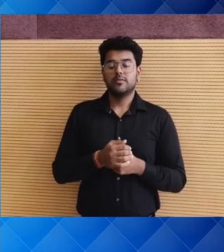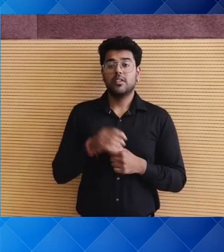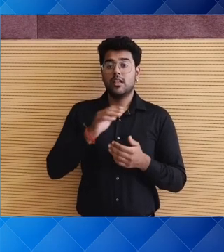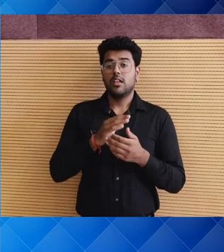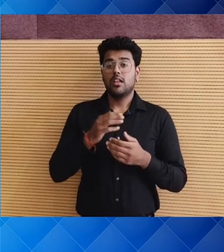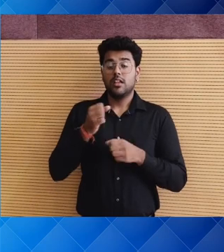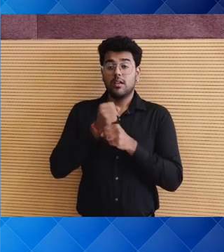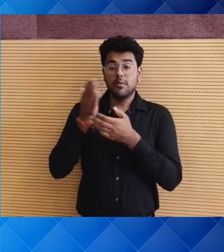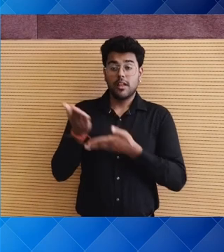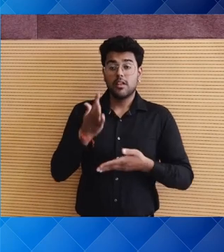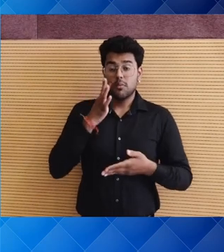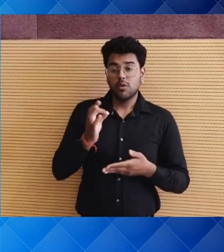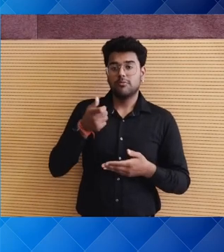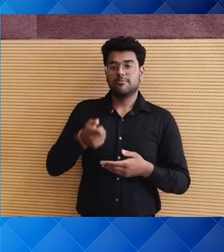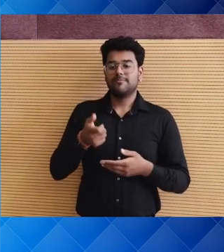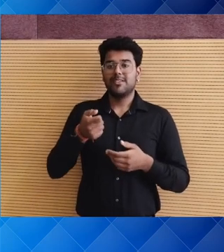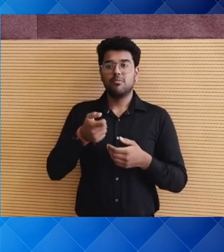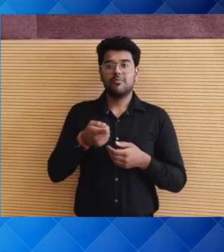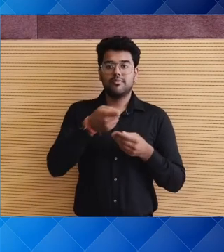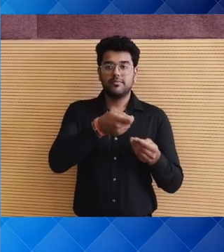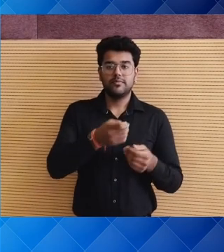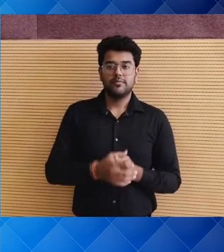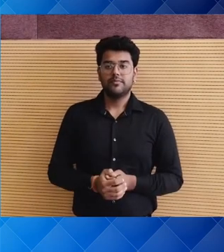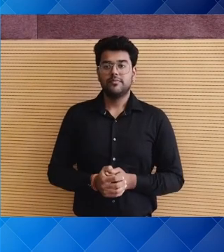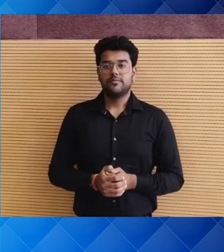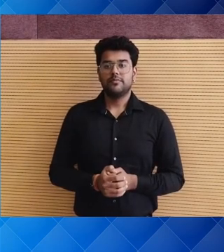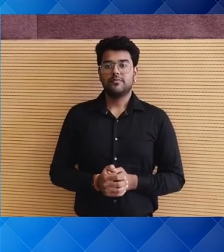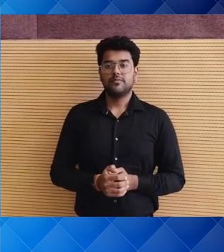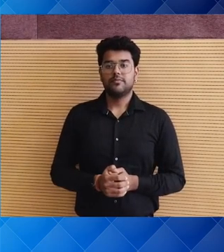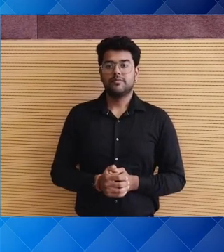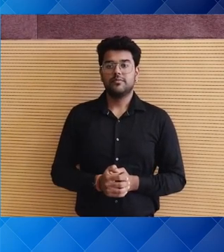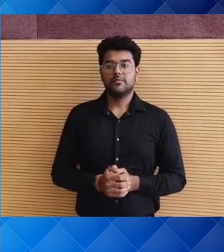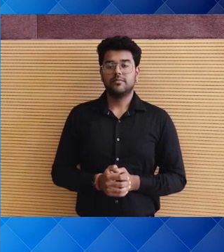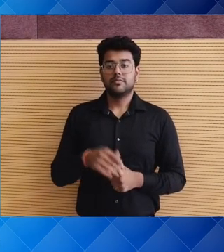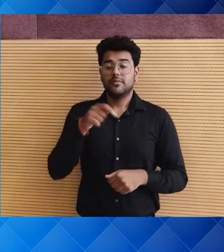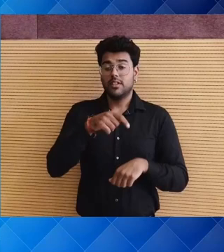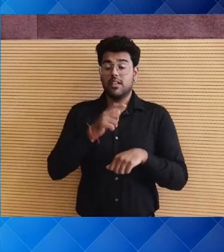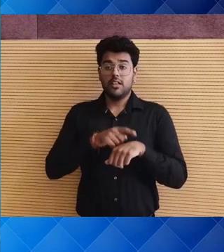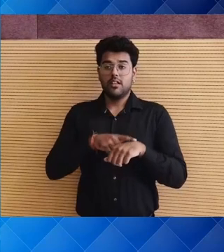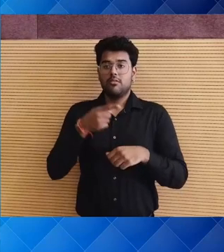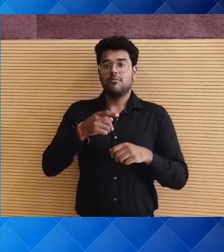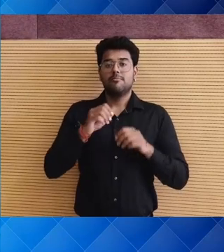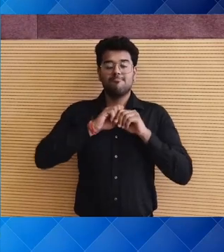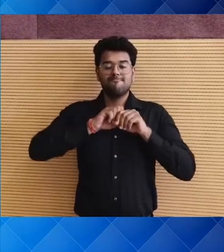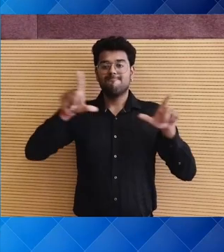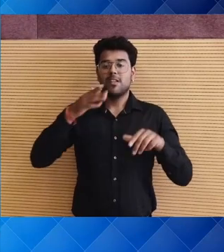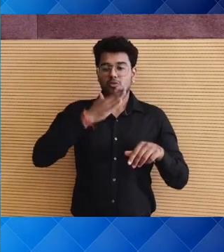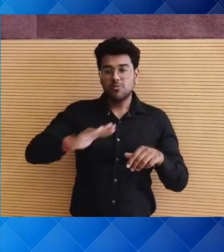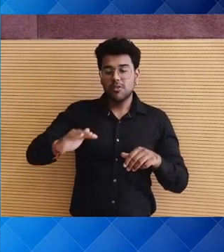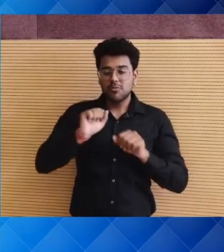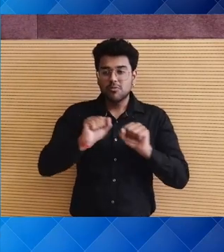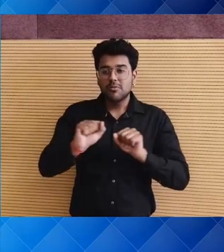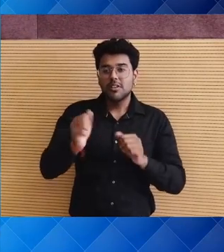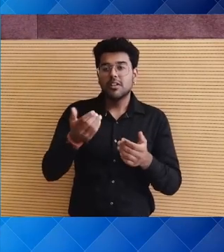महोदय के पास आप लेकर जाएं. और दिस इज द मोमेंट ऑफ लॉन्च ऑफ बाल वाटिका इन